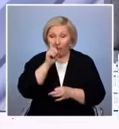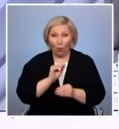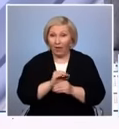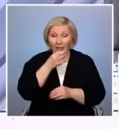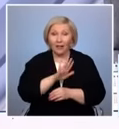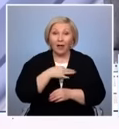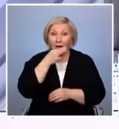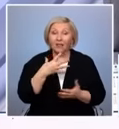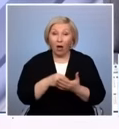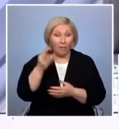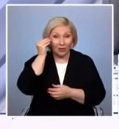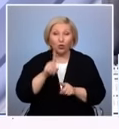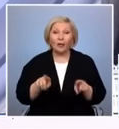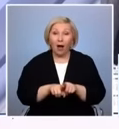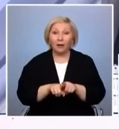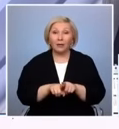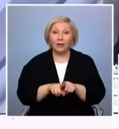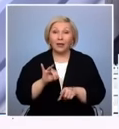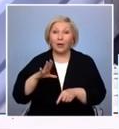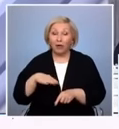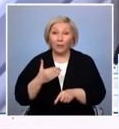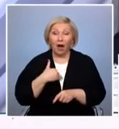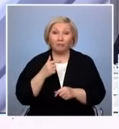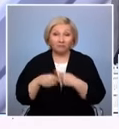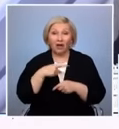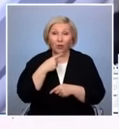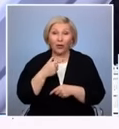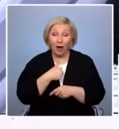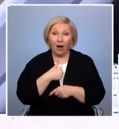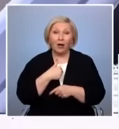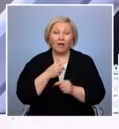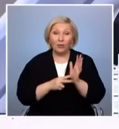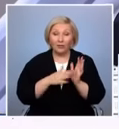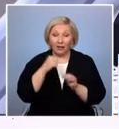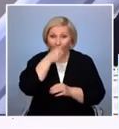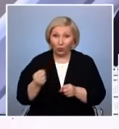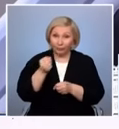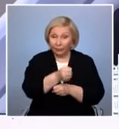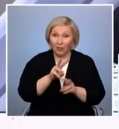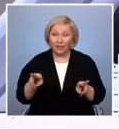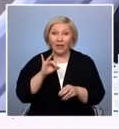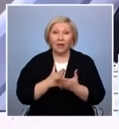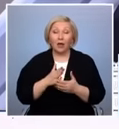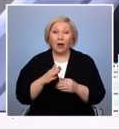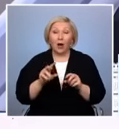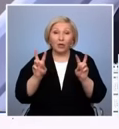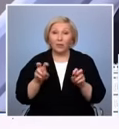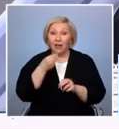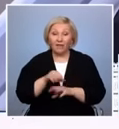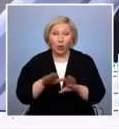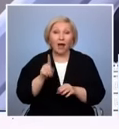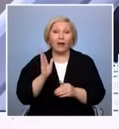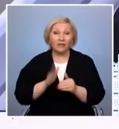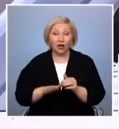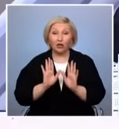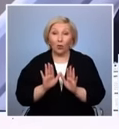Кстати говоря, депутаты Госсобрания приняли этот бюджет региональный наш, и мы его обсудим обязательно в ближайшую